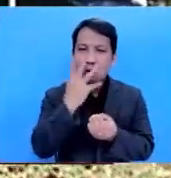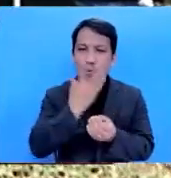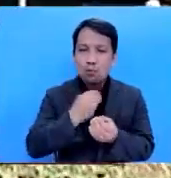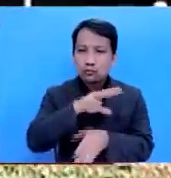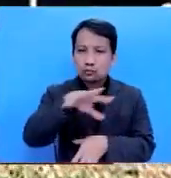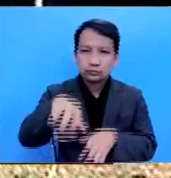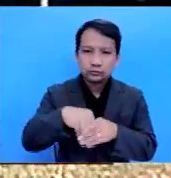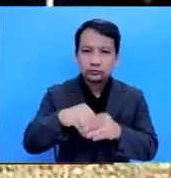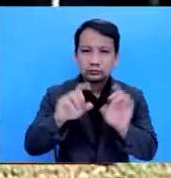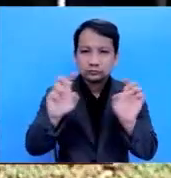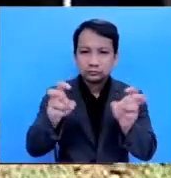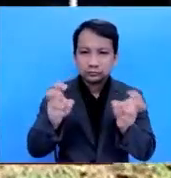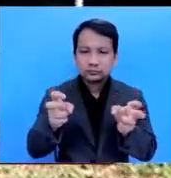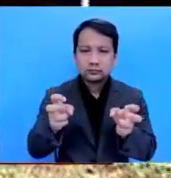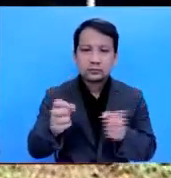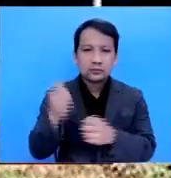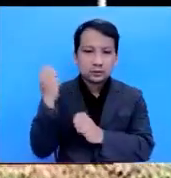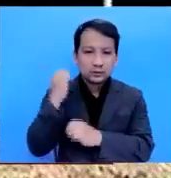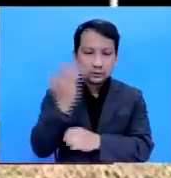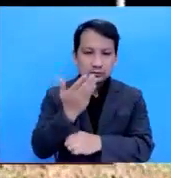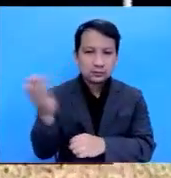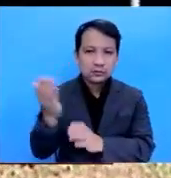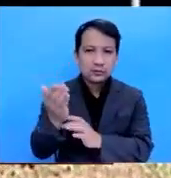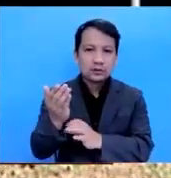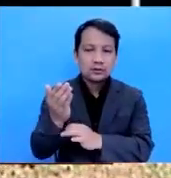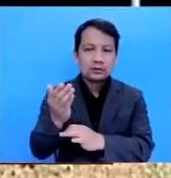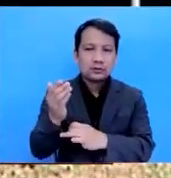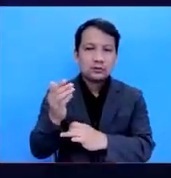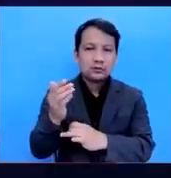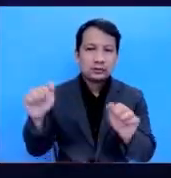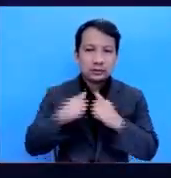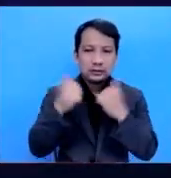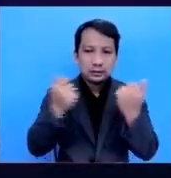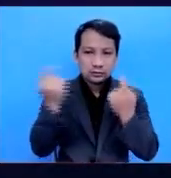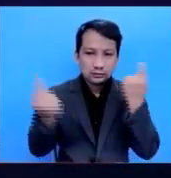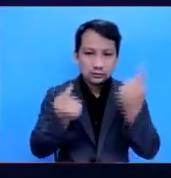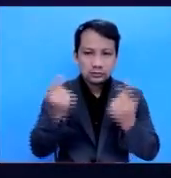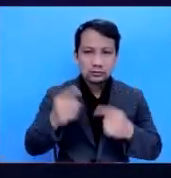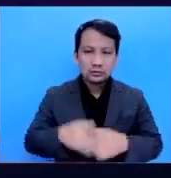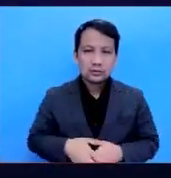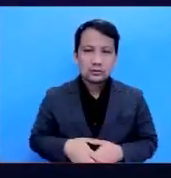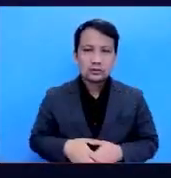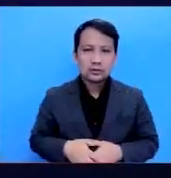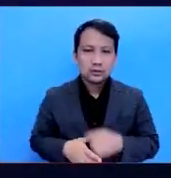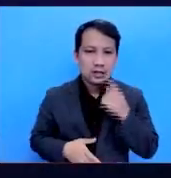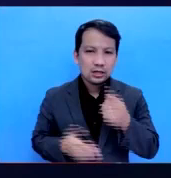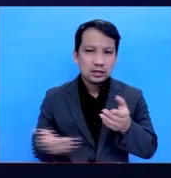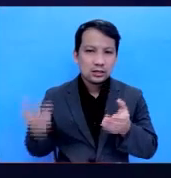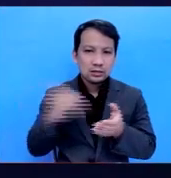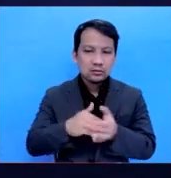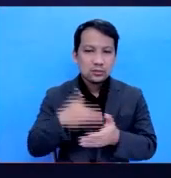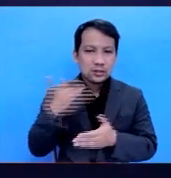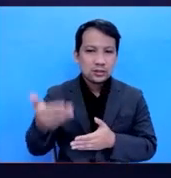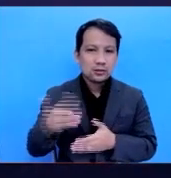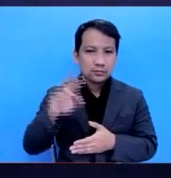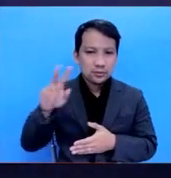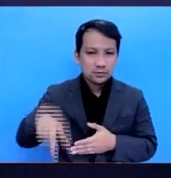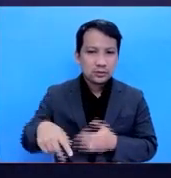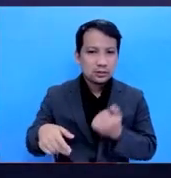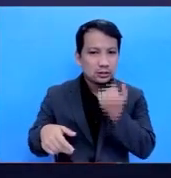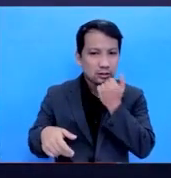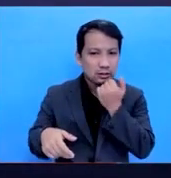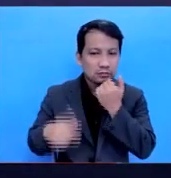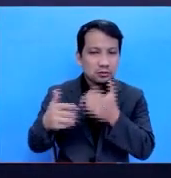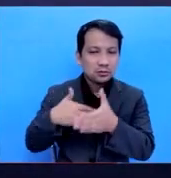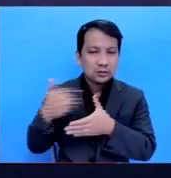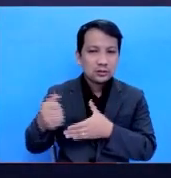issue. Inaasahan daw yan ng Alliance of Concerned Teachers. Huwag na raw sanang ulitin ng incoming VP ang pagkakamali ni outgoing